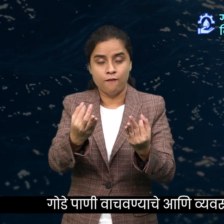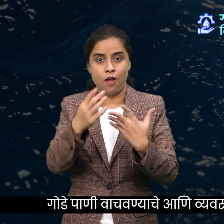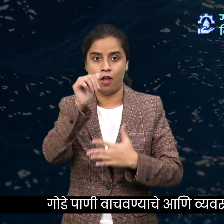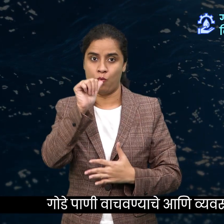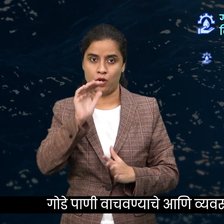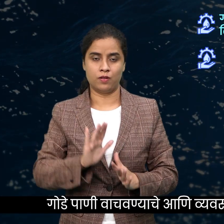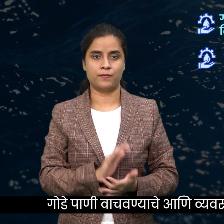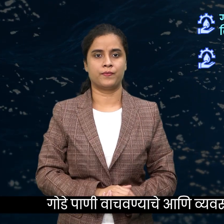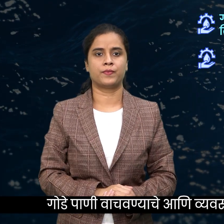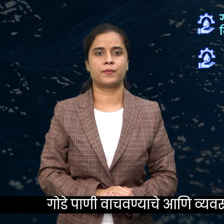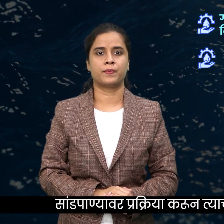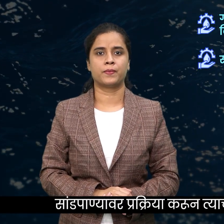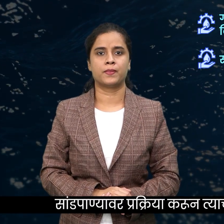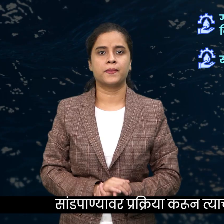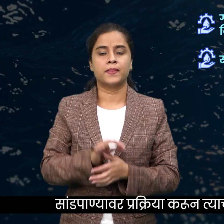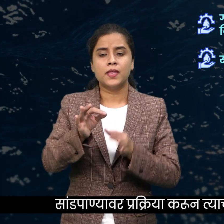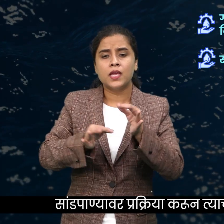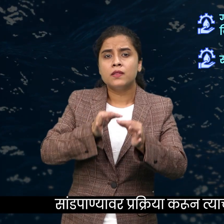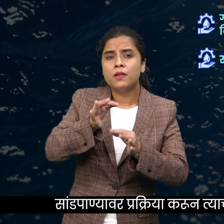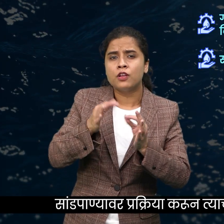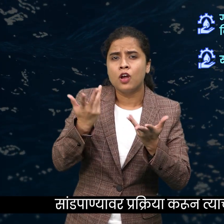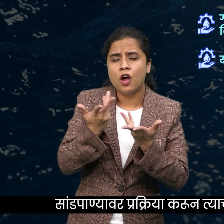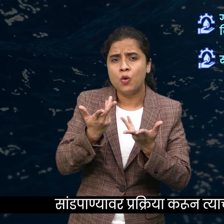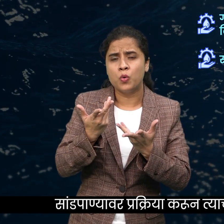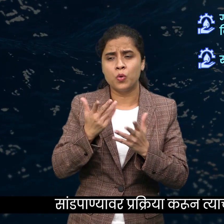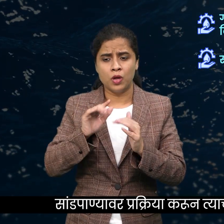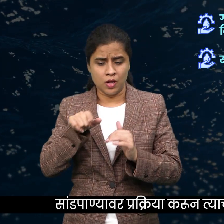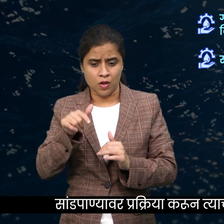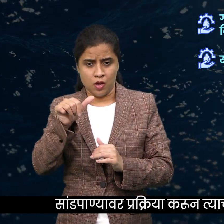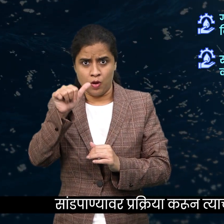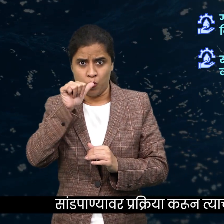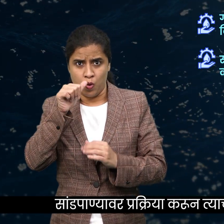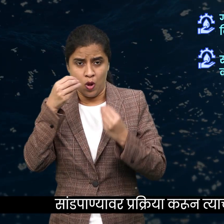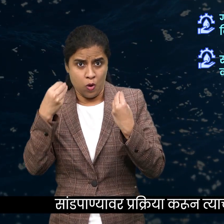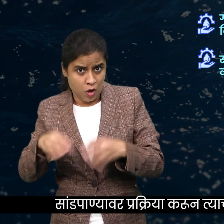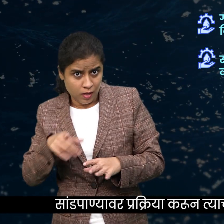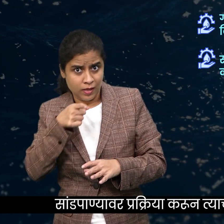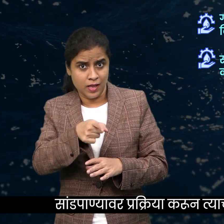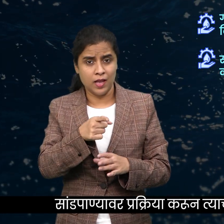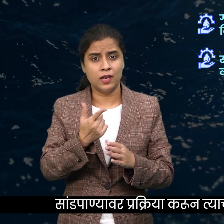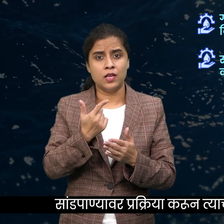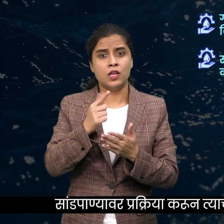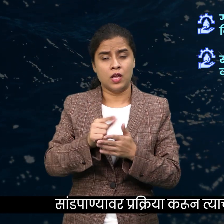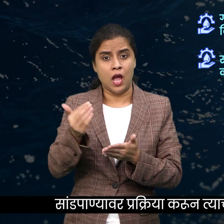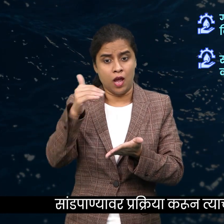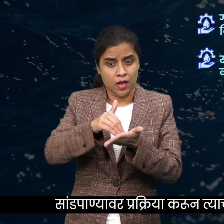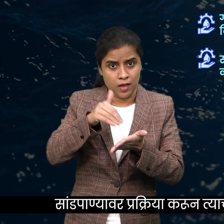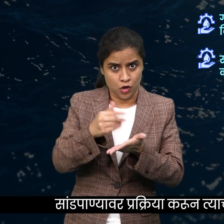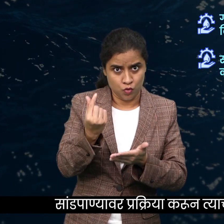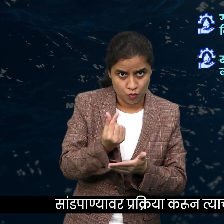वेगवेगळे मार्ग समजून घ्या. सांडपाण्यावर प्रक्रिया करून त्याचा पुनर्वापर कसा करता येईल ते स्पष्ट